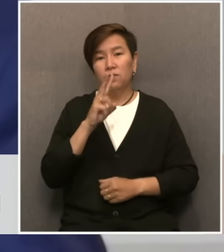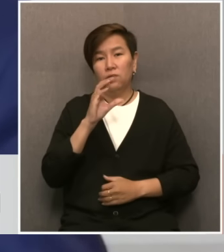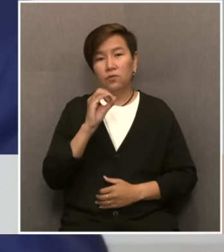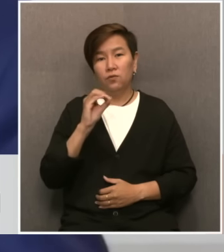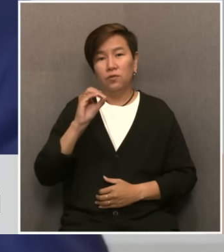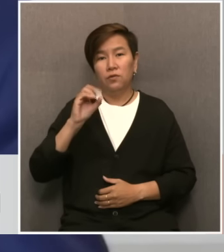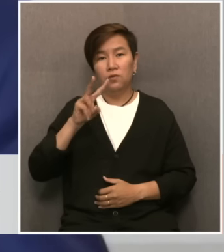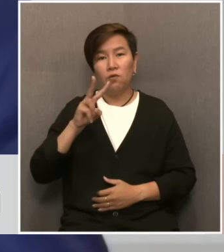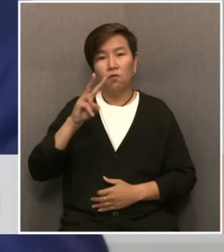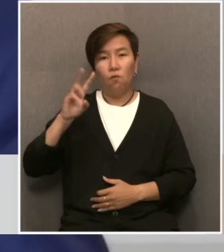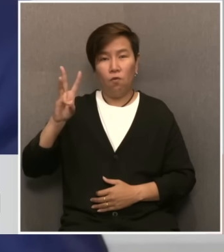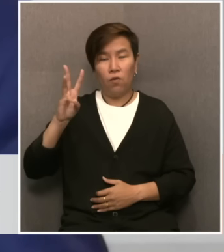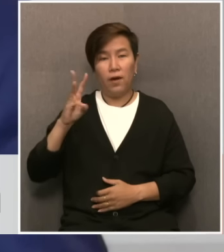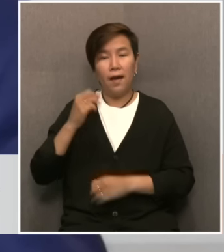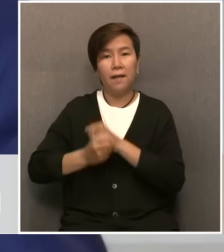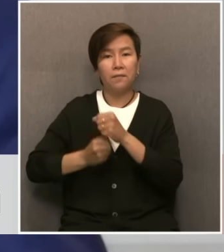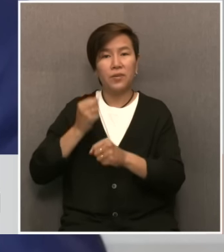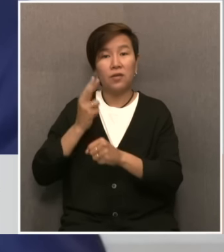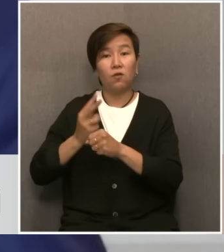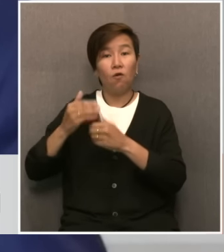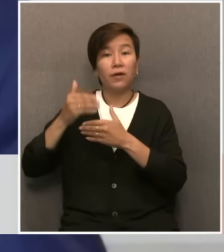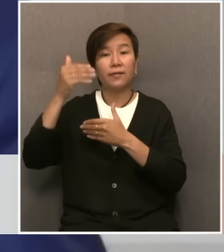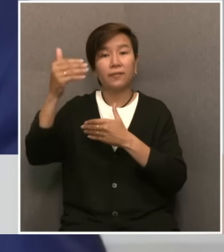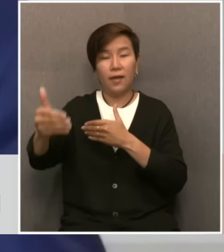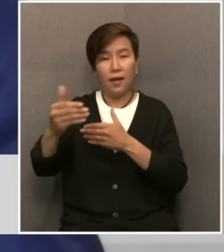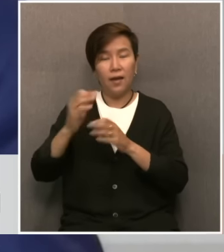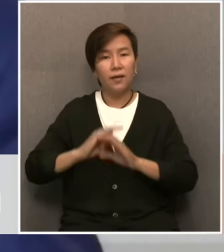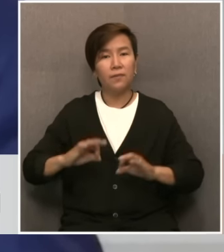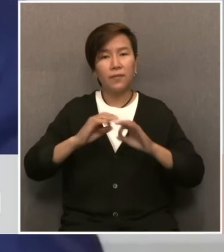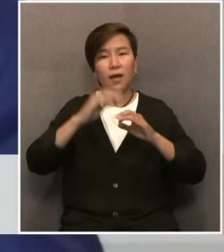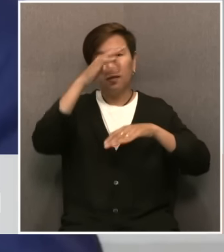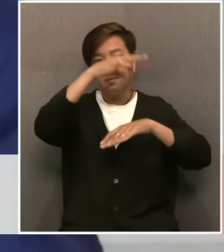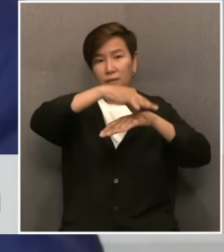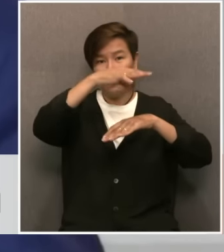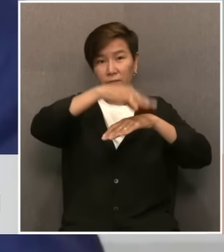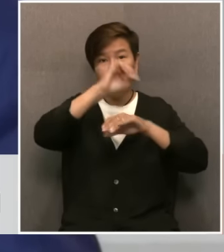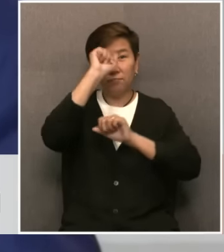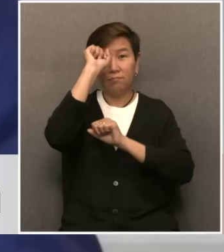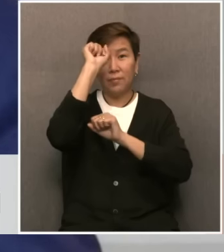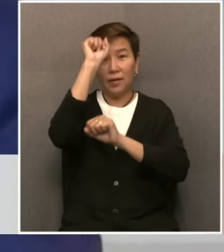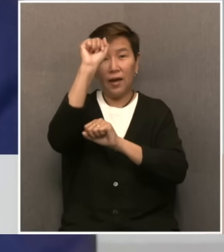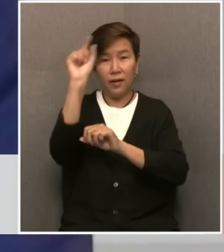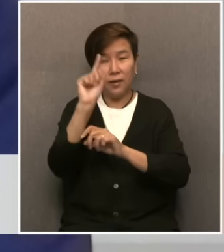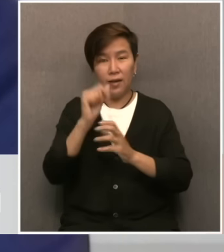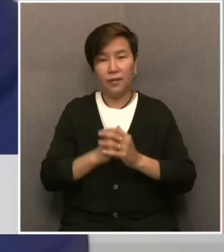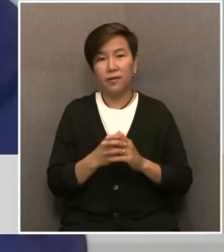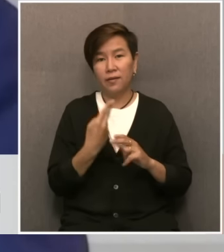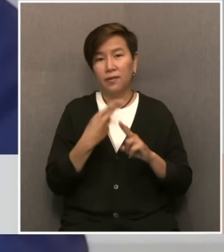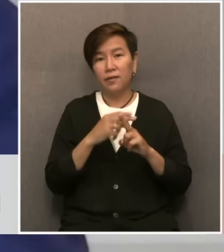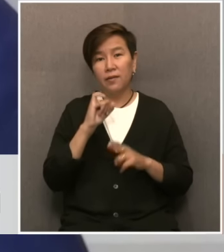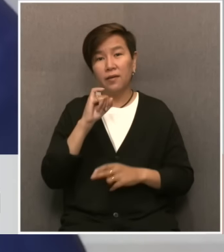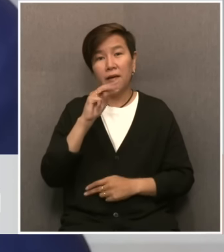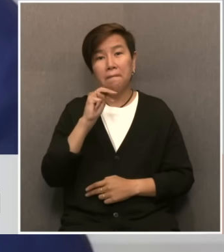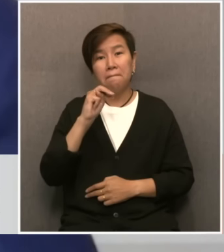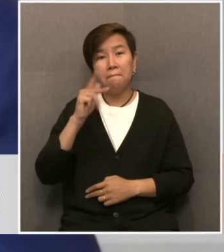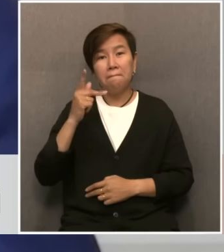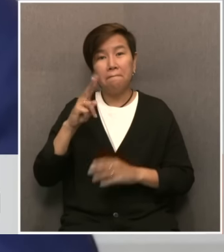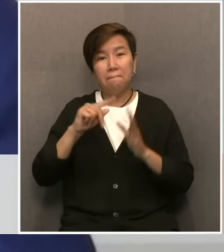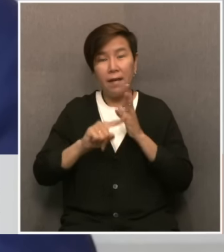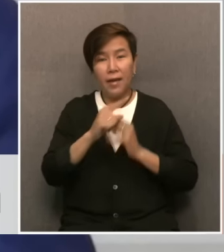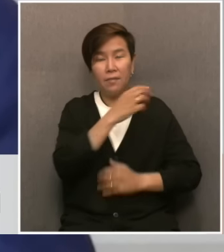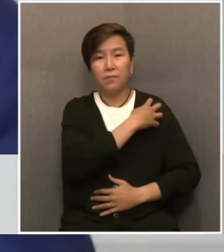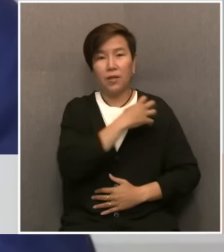2026นะครับหรือว่าอีก2ปีข้างหน้าโน่นส่วนตำแหน่งสำคัญอื่นๆที่ทรัมป์ได้ประกาศล่าสุดนี้ก็มีไมค์ฮักคาบีเป็นเอกอัคร